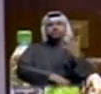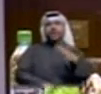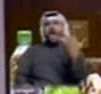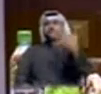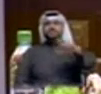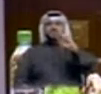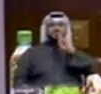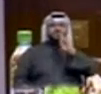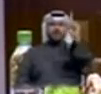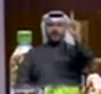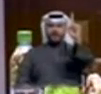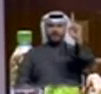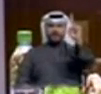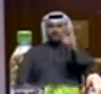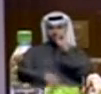استطاع خلالها من بناء